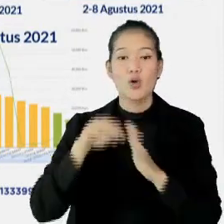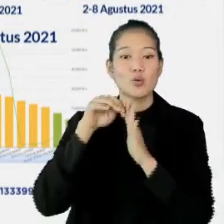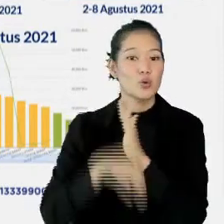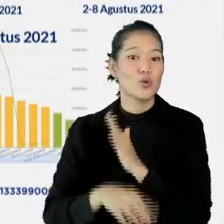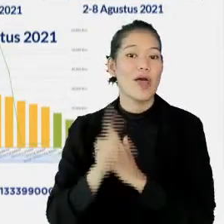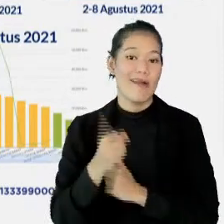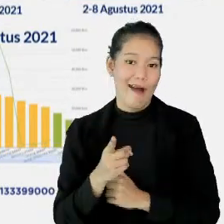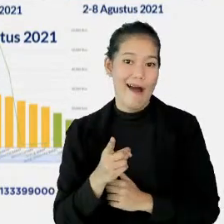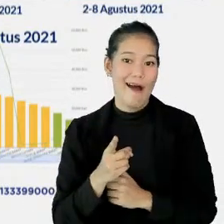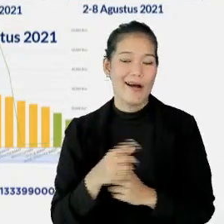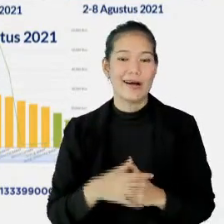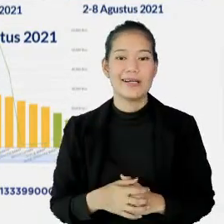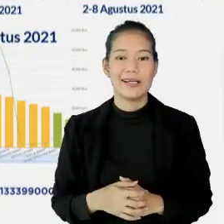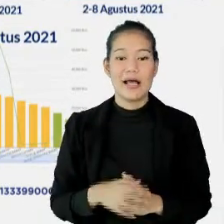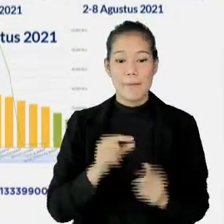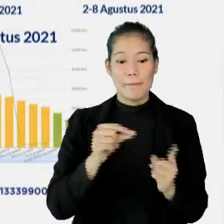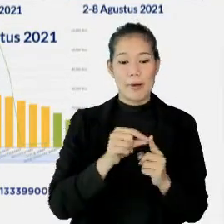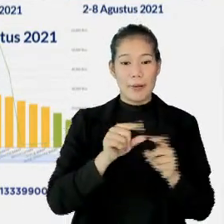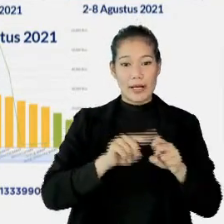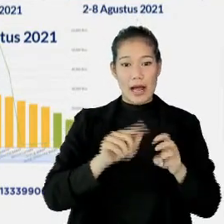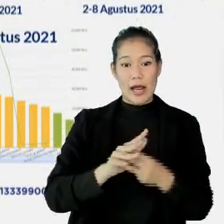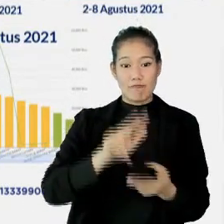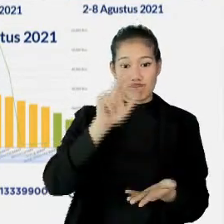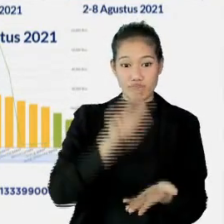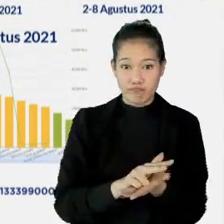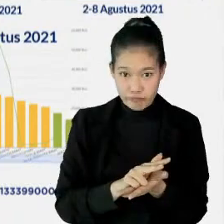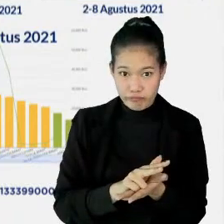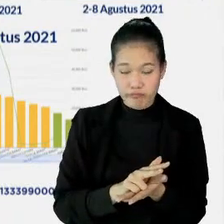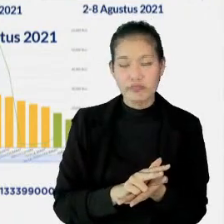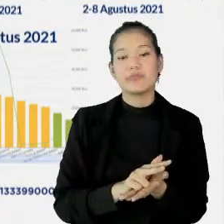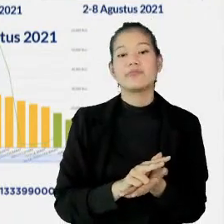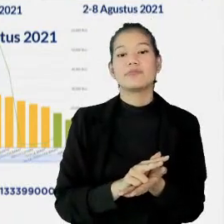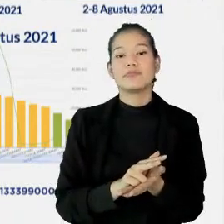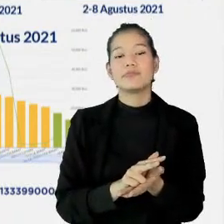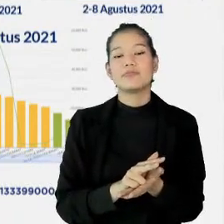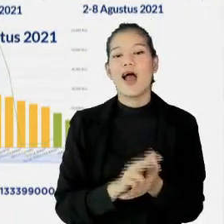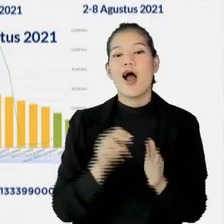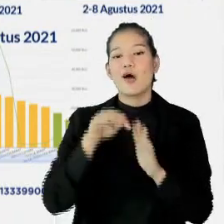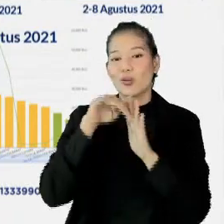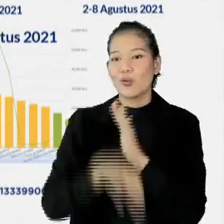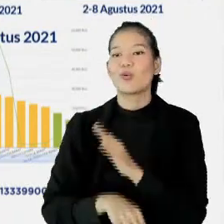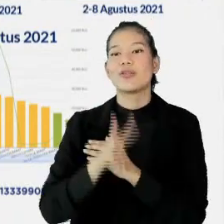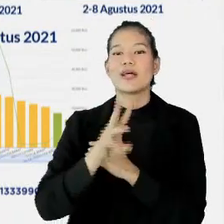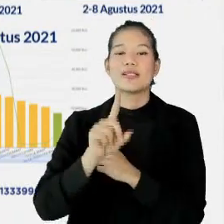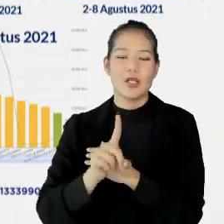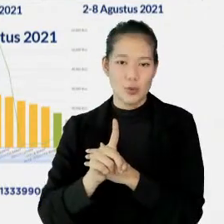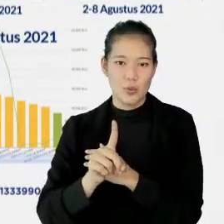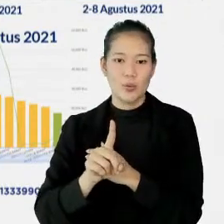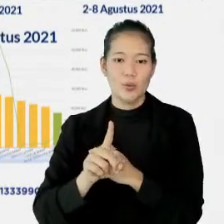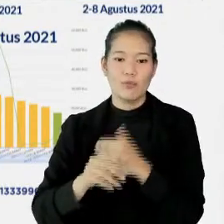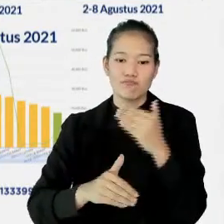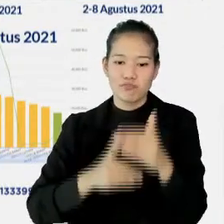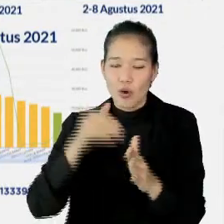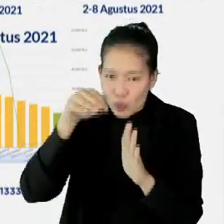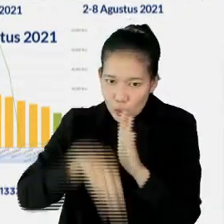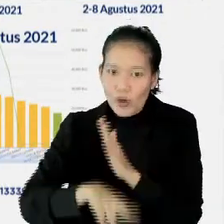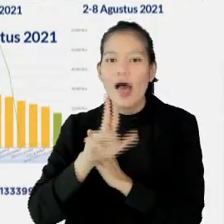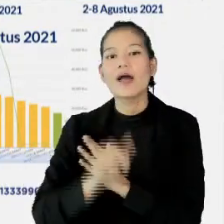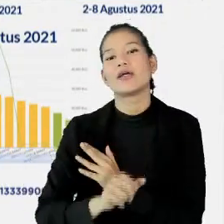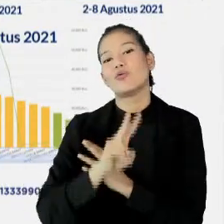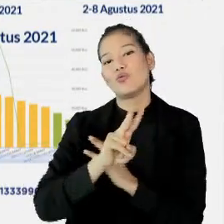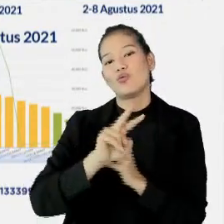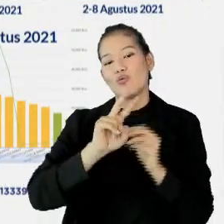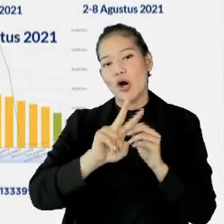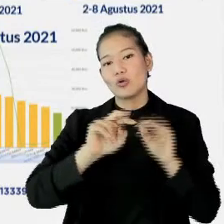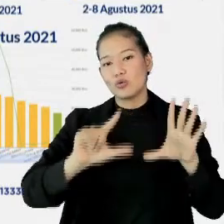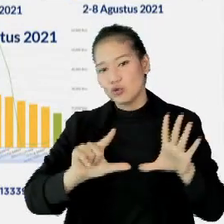berkurang. Dengan adanya penetapan PPKM darurat, PPKM level 4, turun ke angka 31, turun ke angka